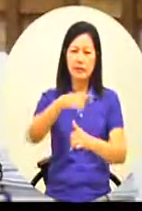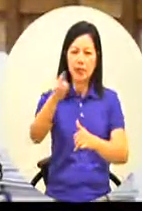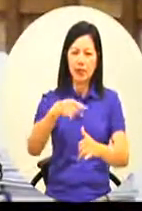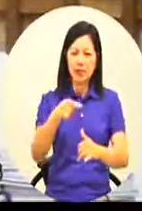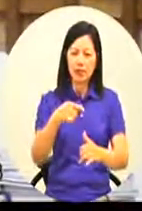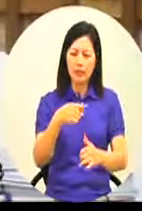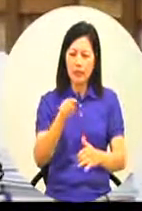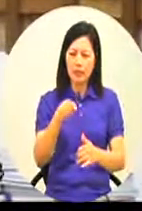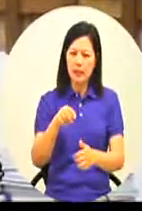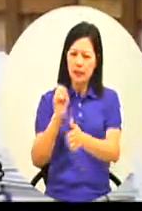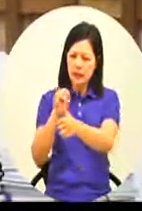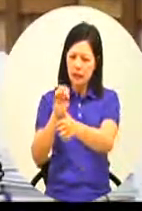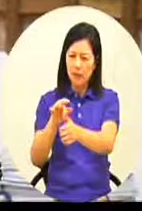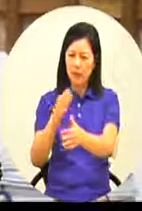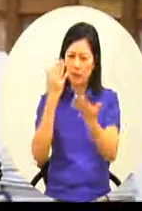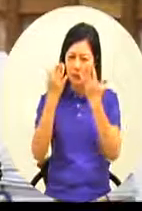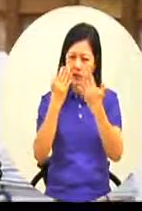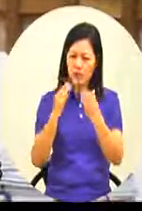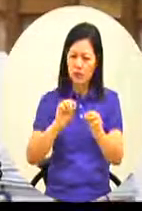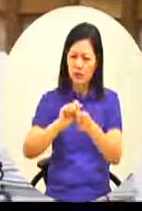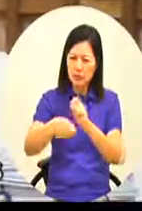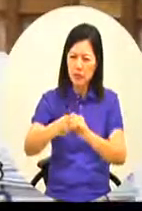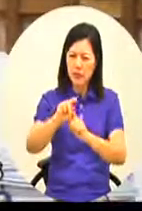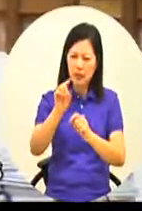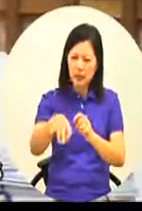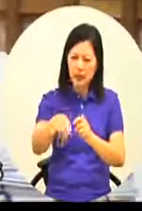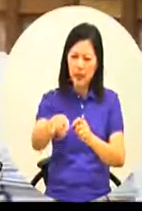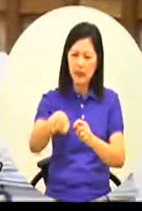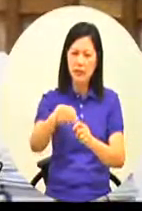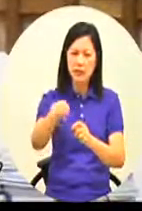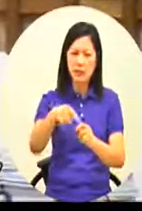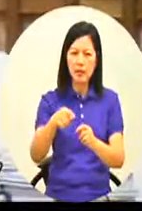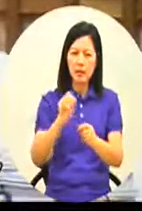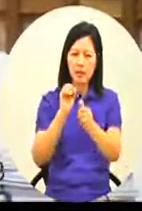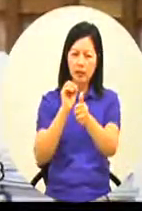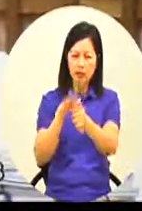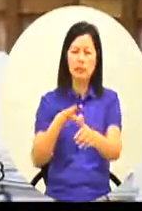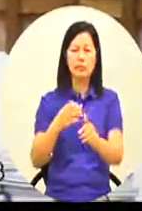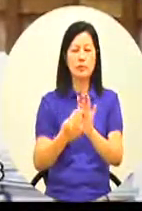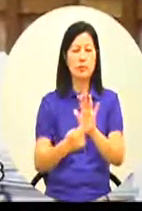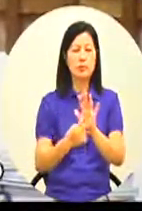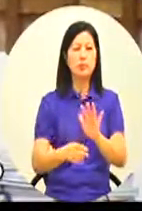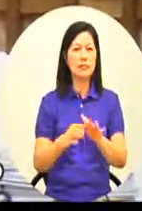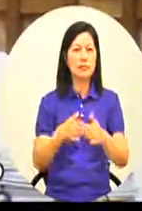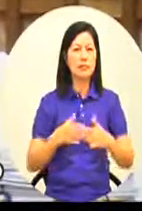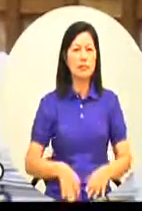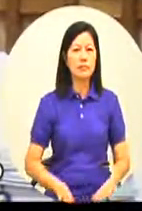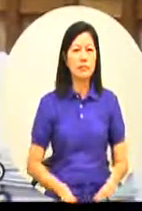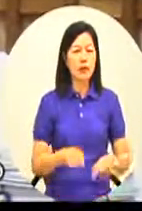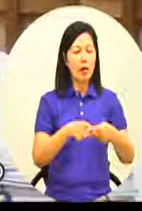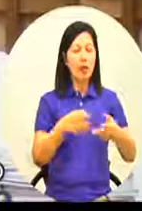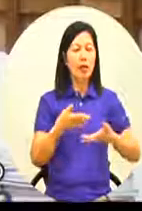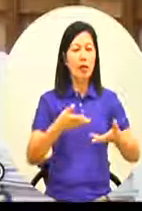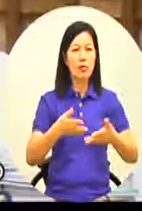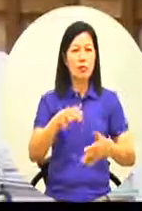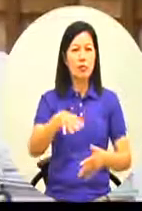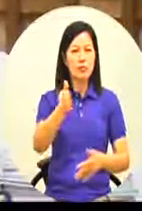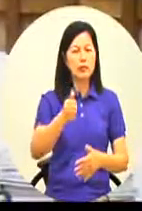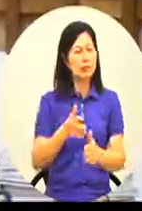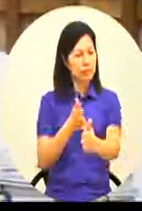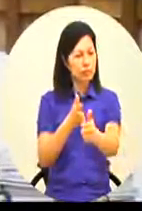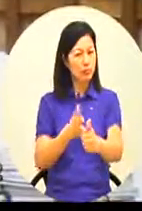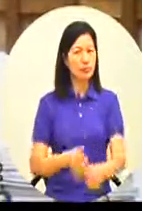嘛爱甲通知一下，我知影是犯着对一条，来请坐咧啦，来请教咱的干部局长咧吼，调局长来。